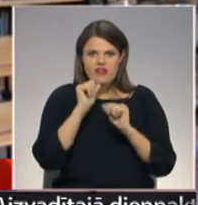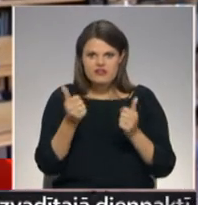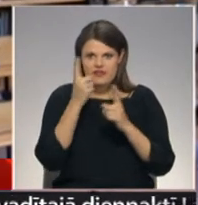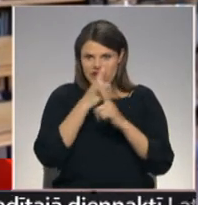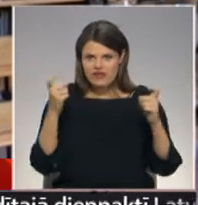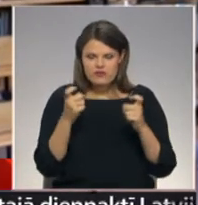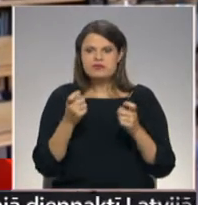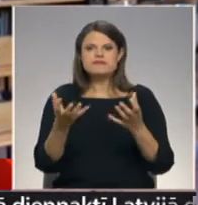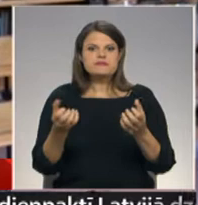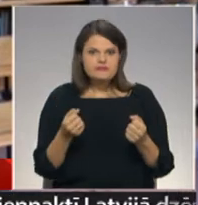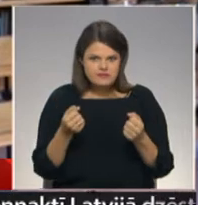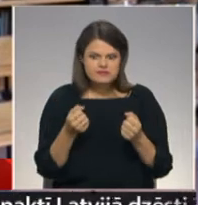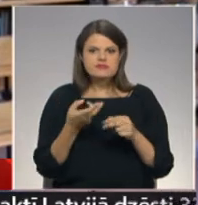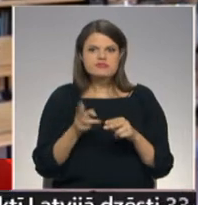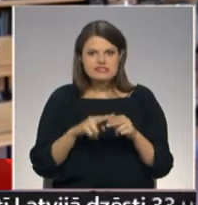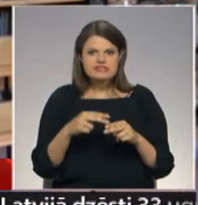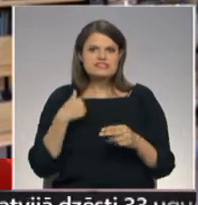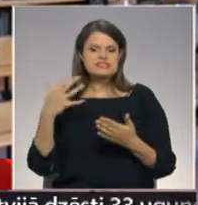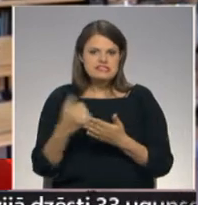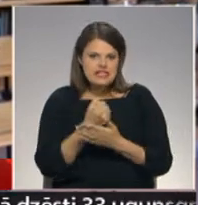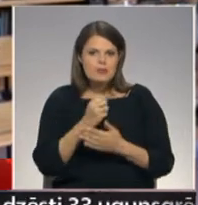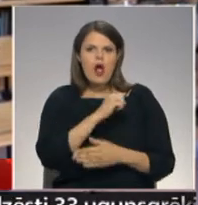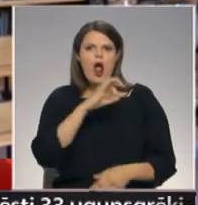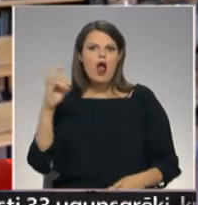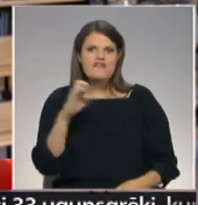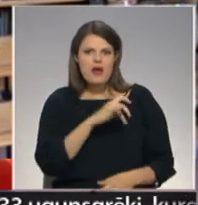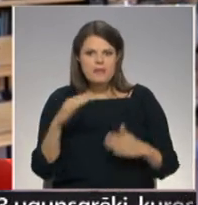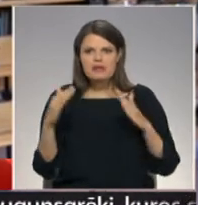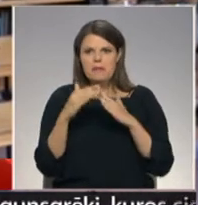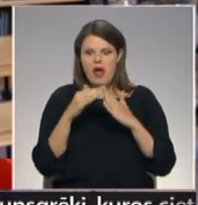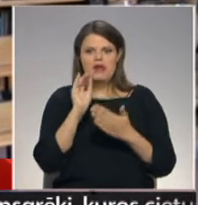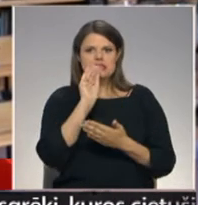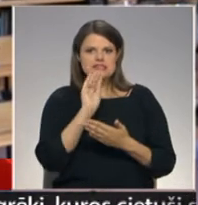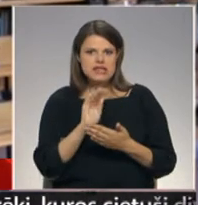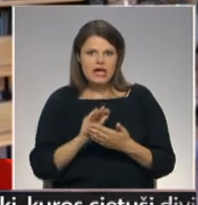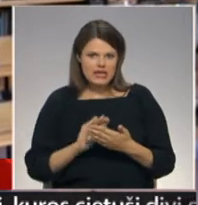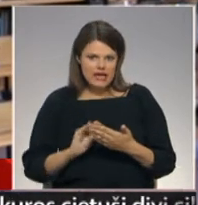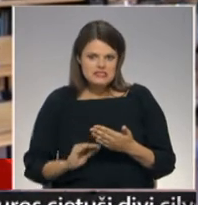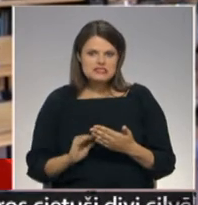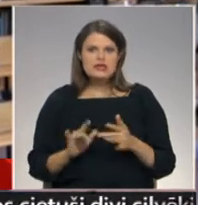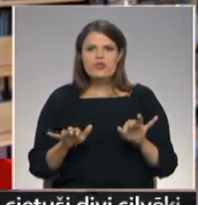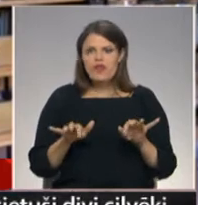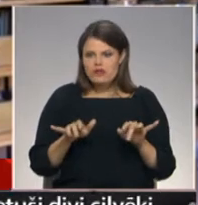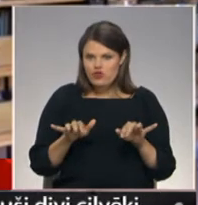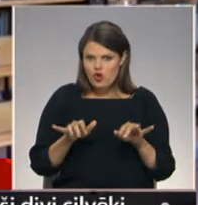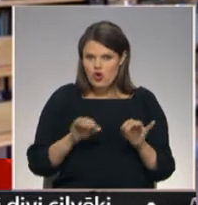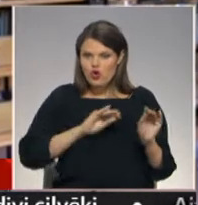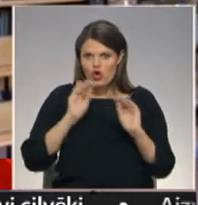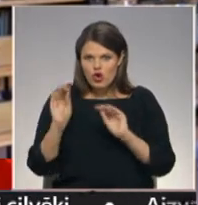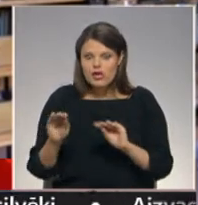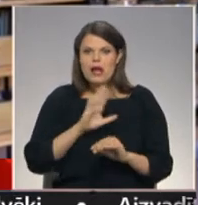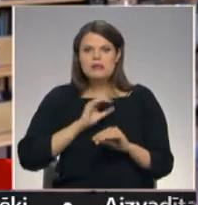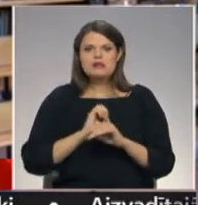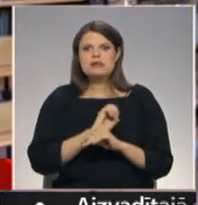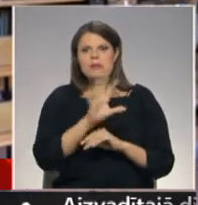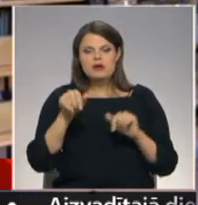informāciju nekur neguvu, tad ņēmu pēc alfabēta visu tās mājas sarakstīju datorā. Pēc tam